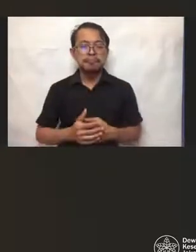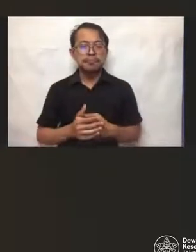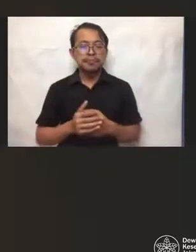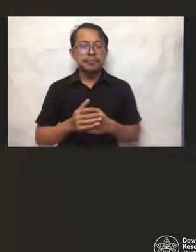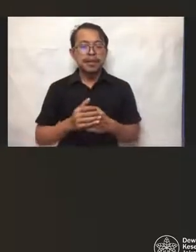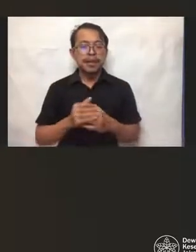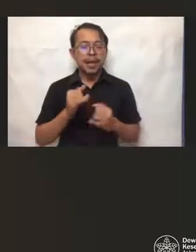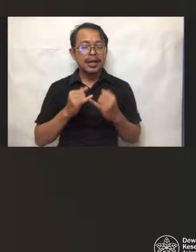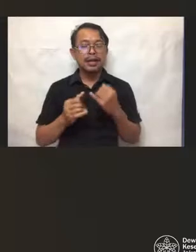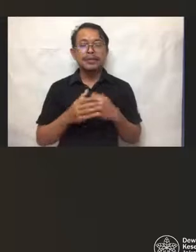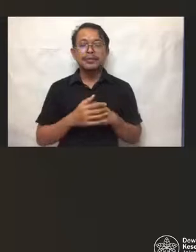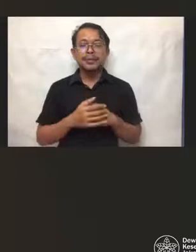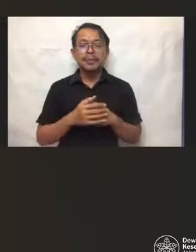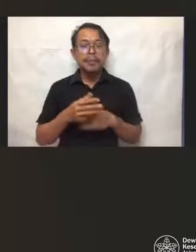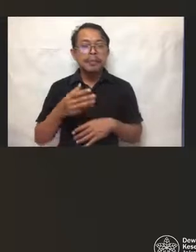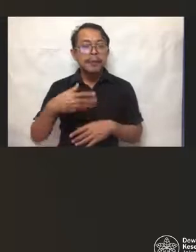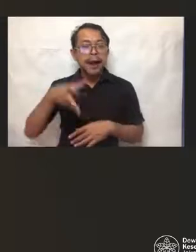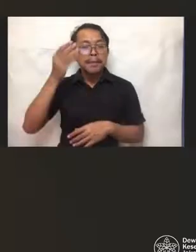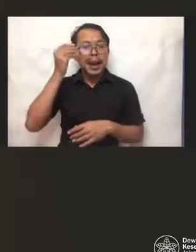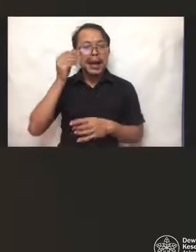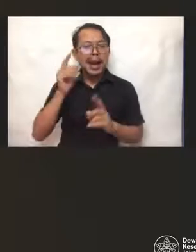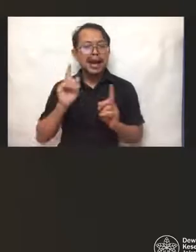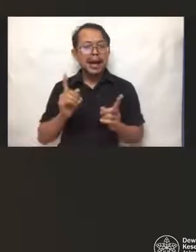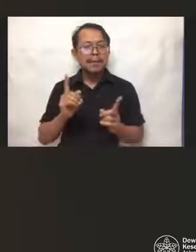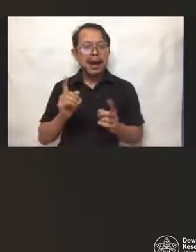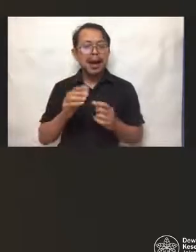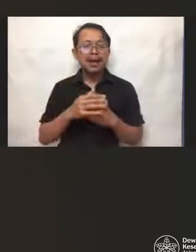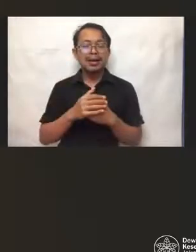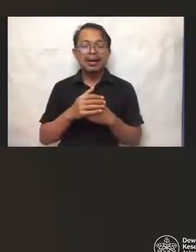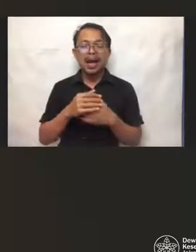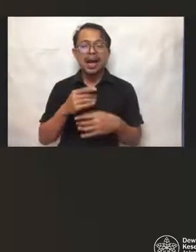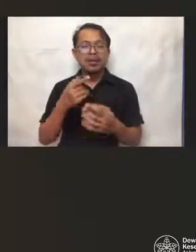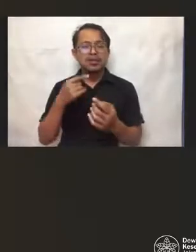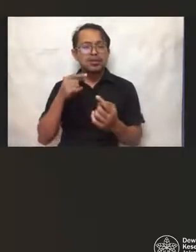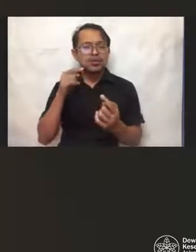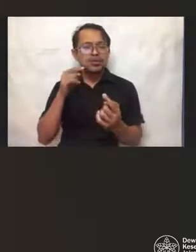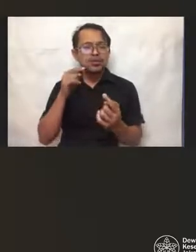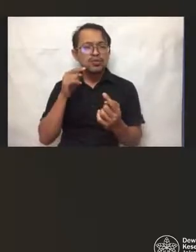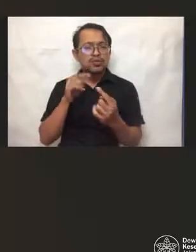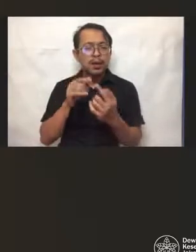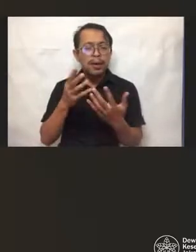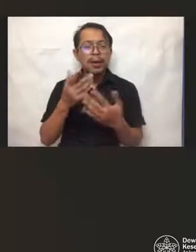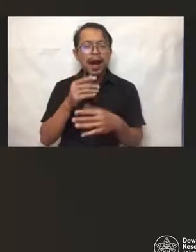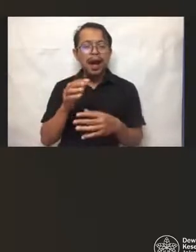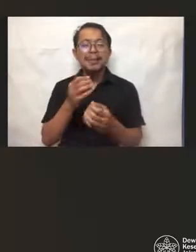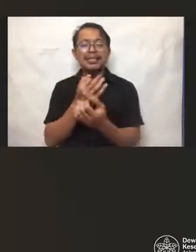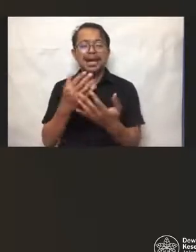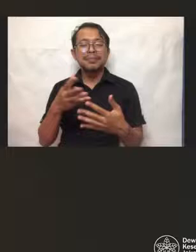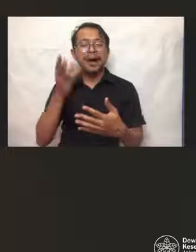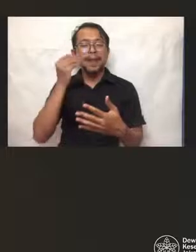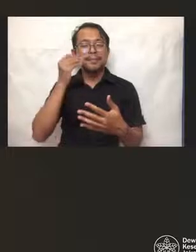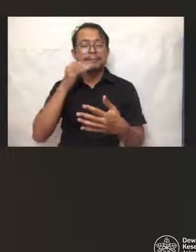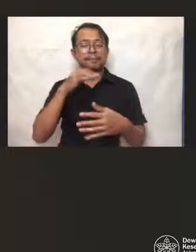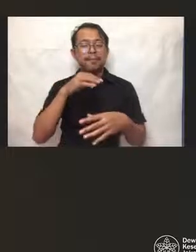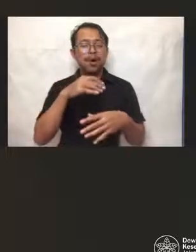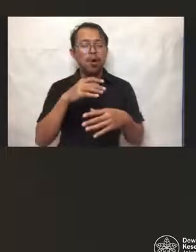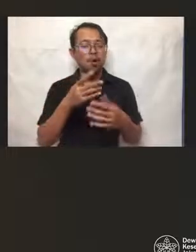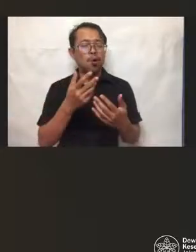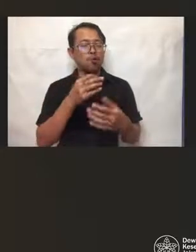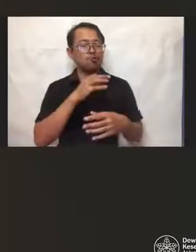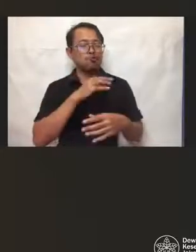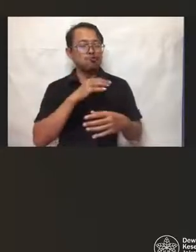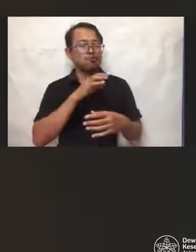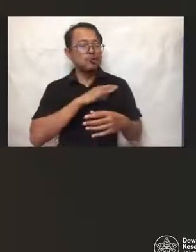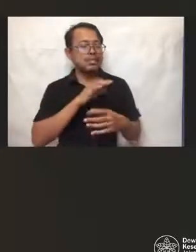penguatan literasi agama akan menyadarkan masyarakat tentang fungsi penting agama dalam membangun kebudayaan dan peradaban